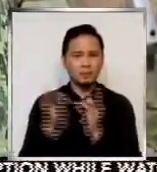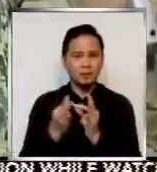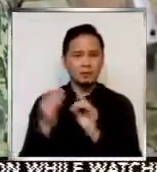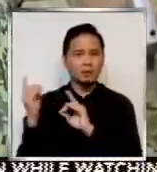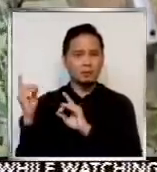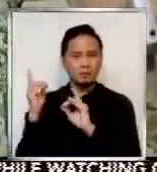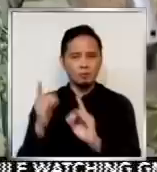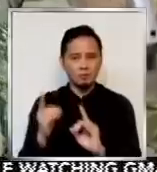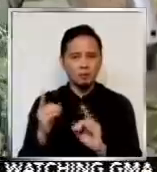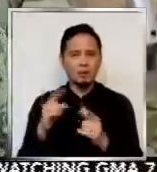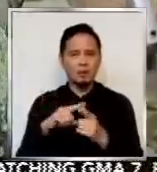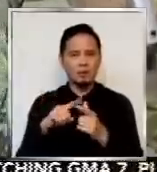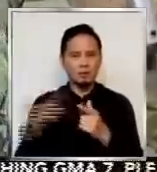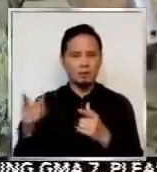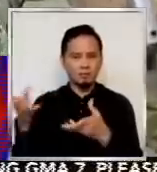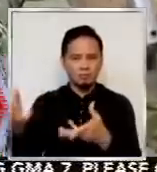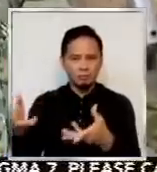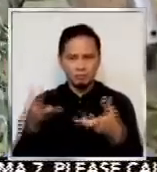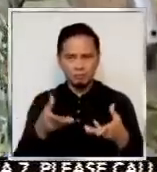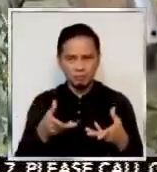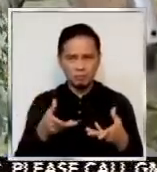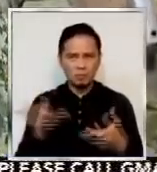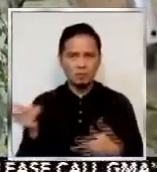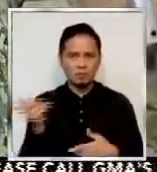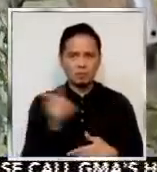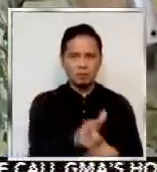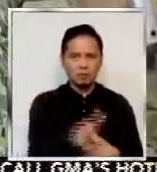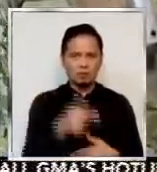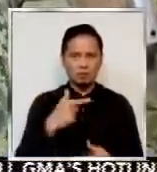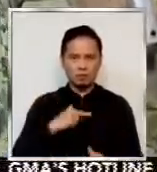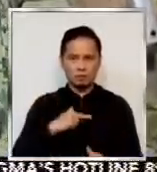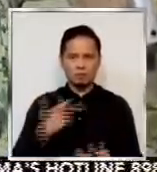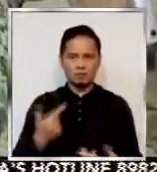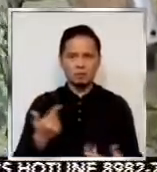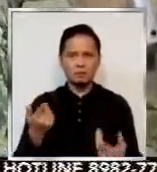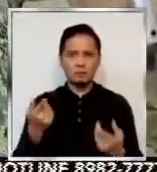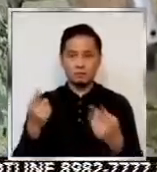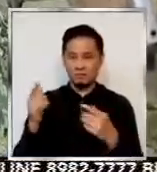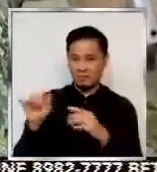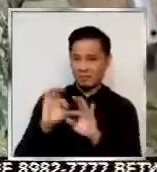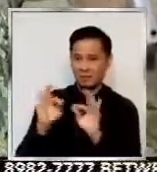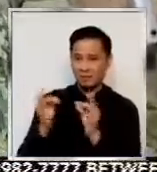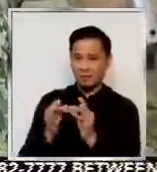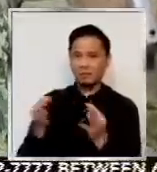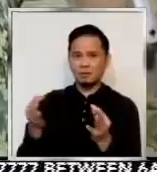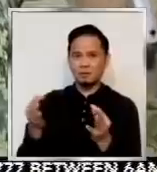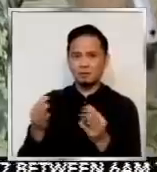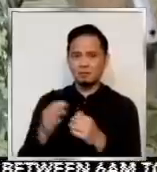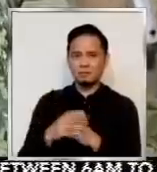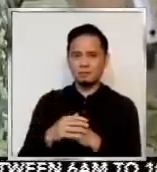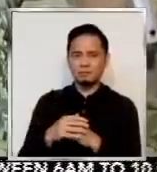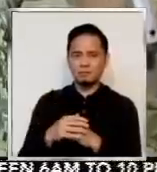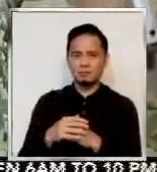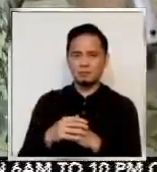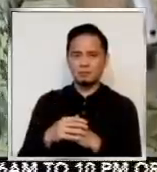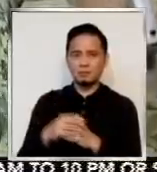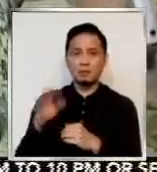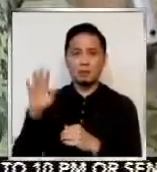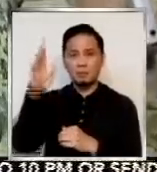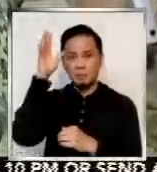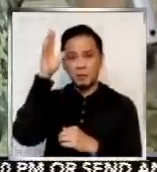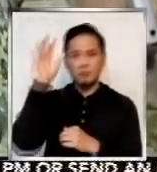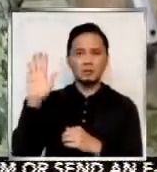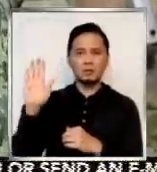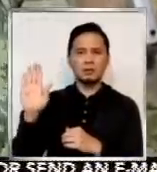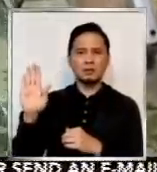ang nag-produce ng mga una na yon. Yung bayaw? Apo, itong si Nathaniel. O nasaan na daw yung bayaw na yon? Yun po ang for